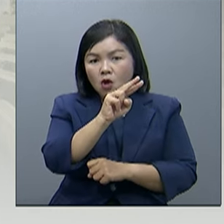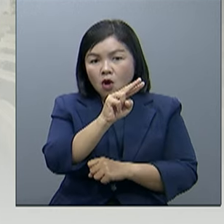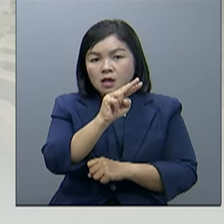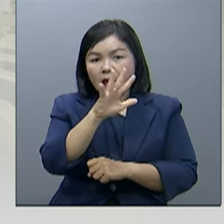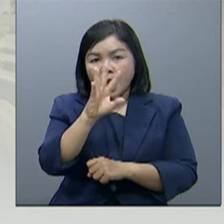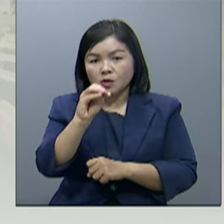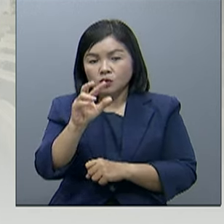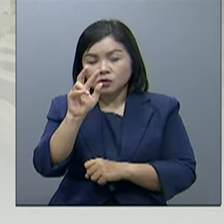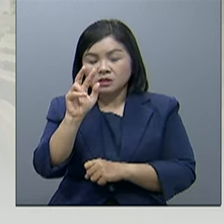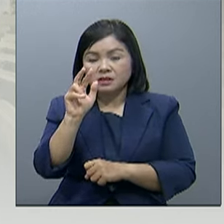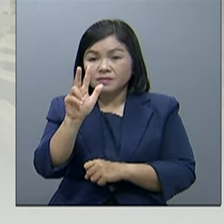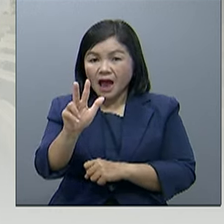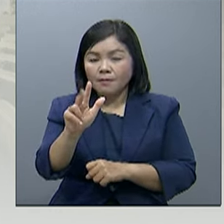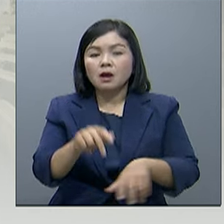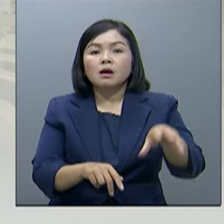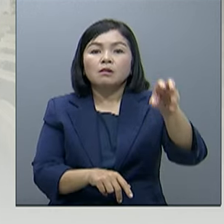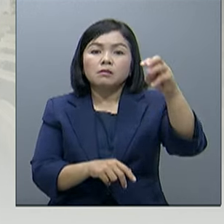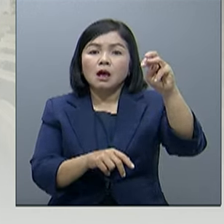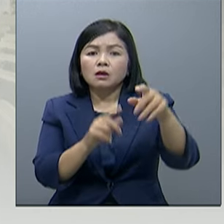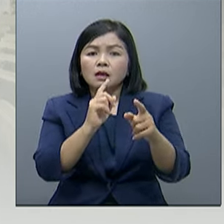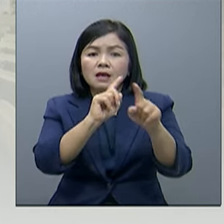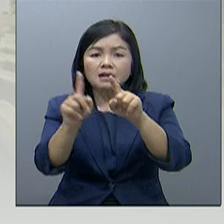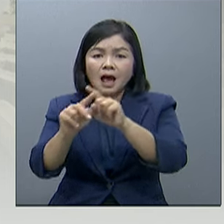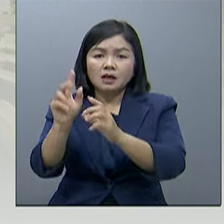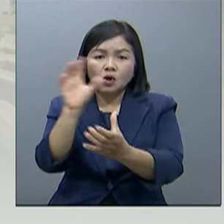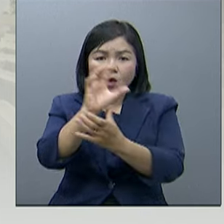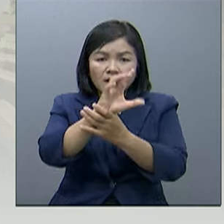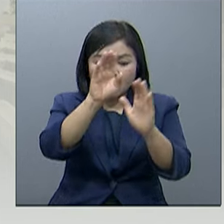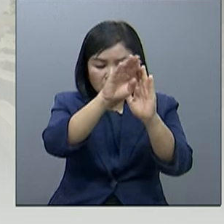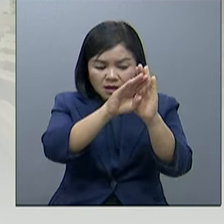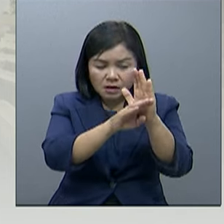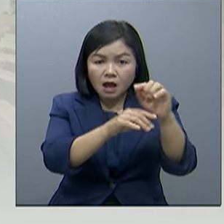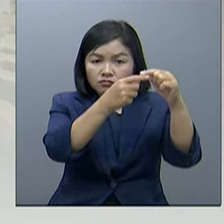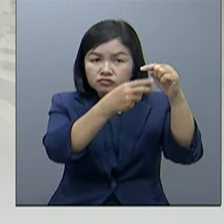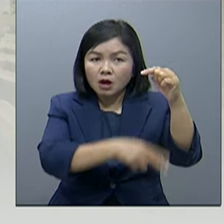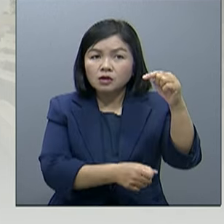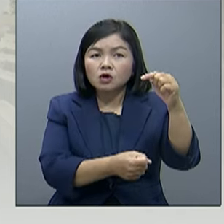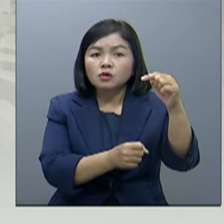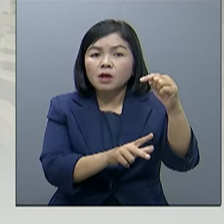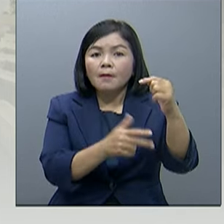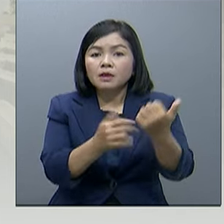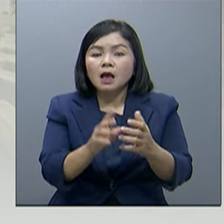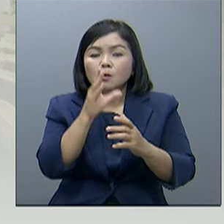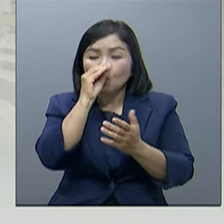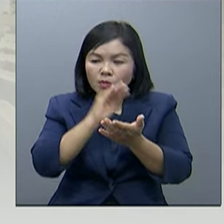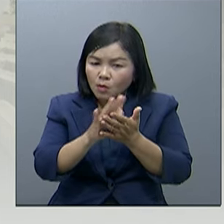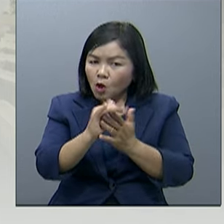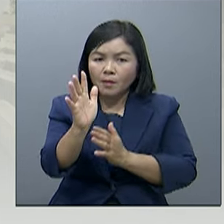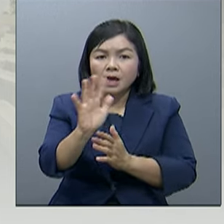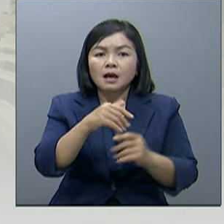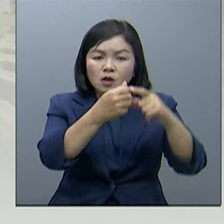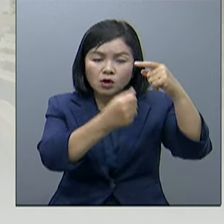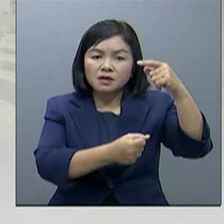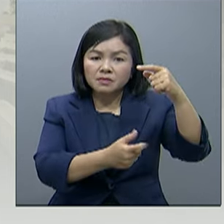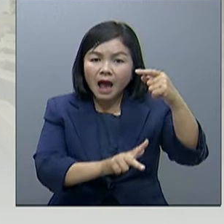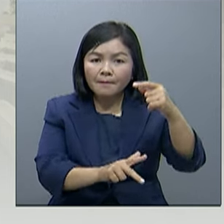12เรื่องการเคารพสิทธิเสรีภาพส่วนบุคคลของผู้อื่นไม่แสดงกิริยาหรือใช้วาจาอันไม่สุภาพค่ะและข้อ13ต้องไม่แสด